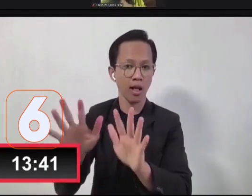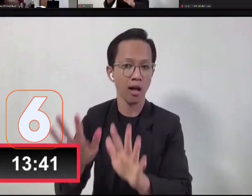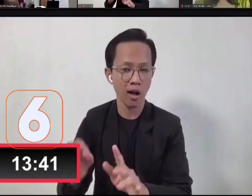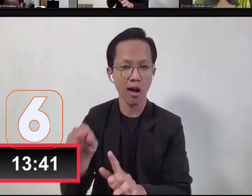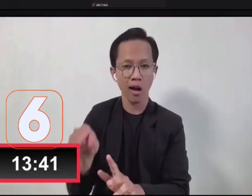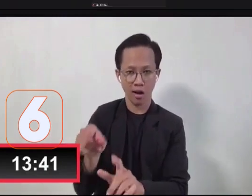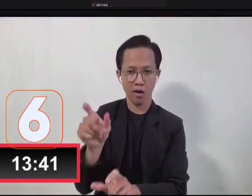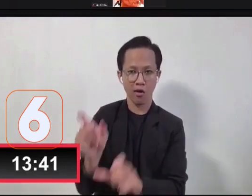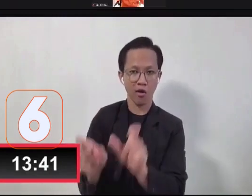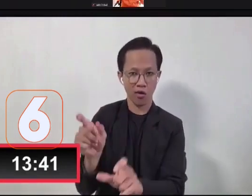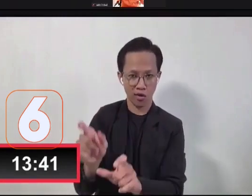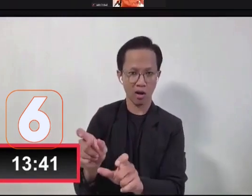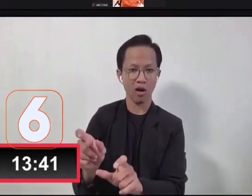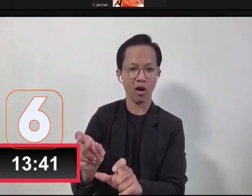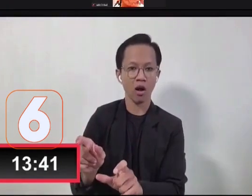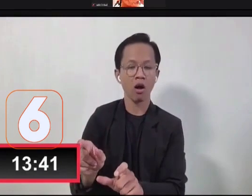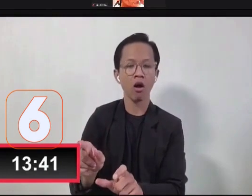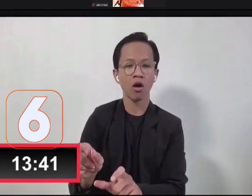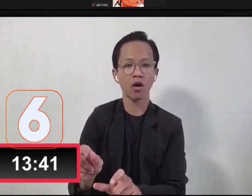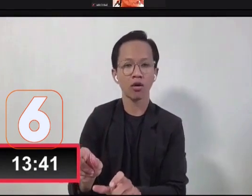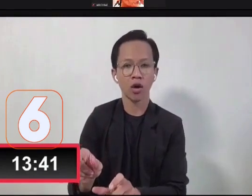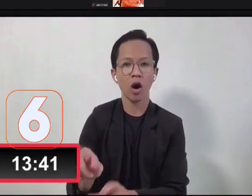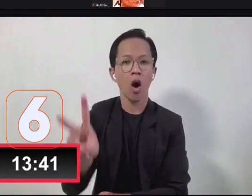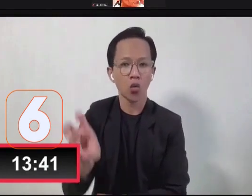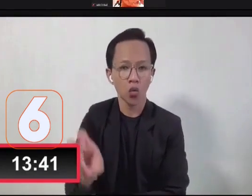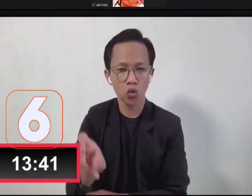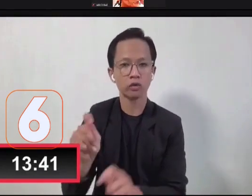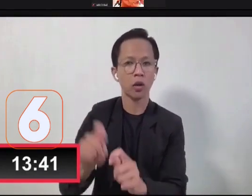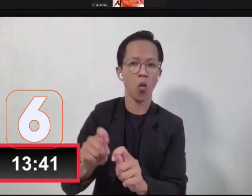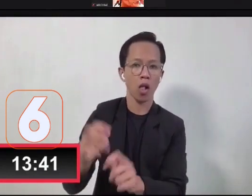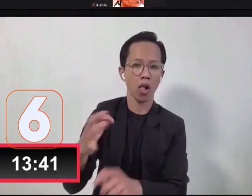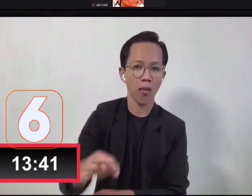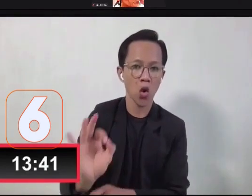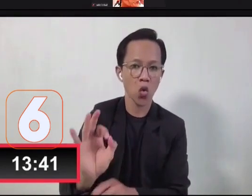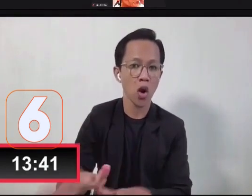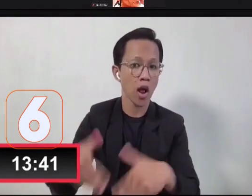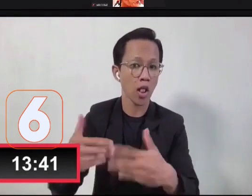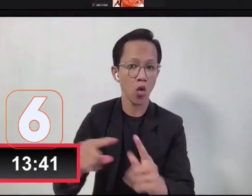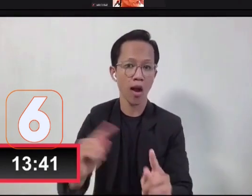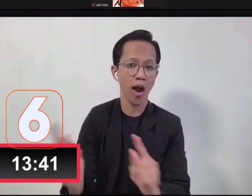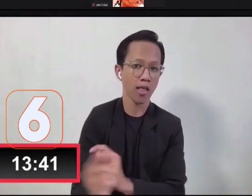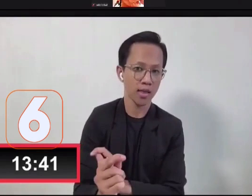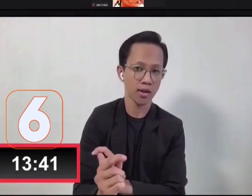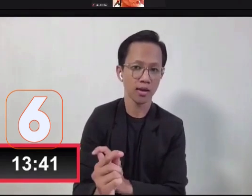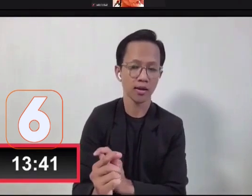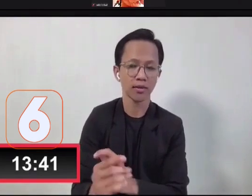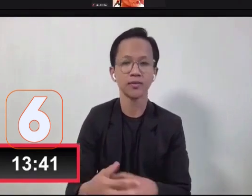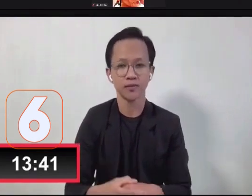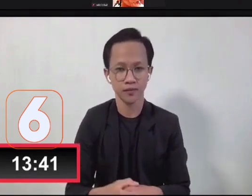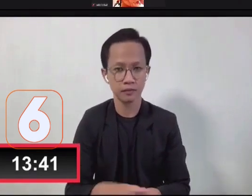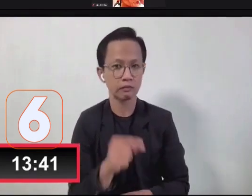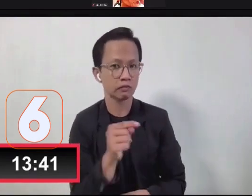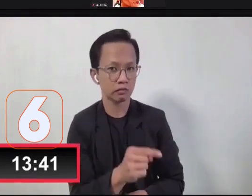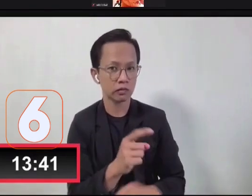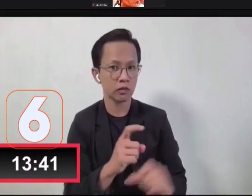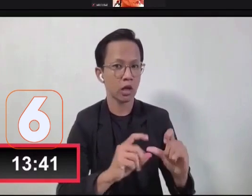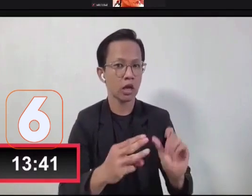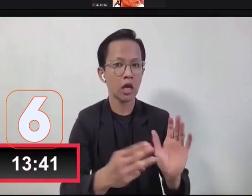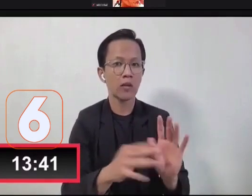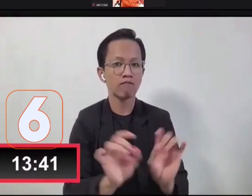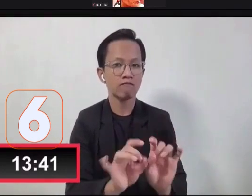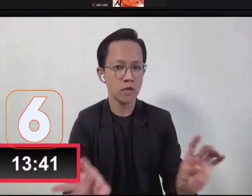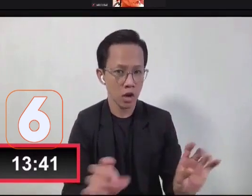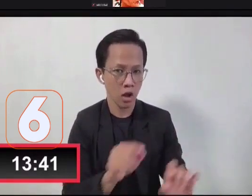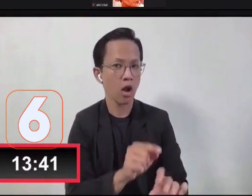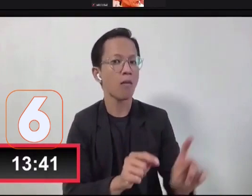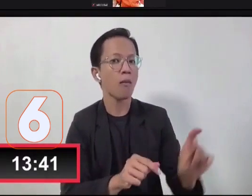untuk melaporkan dan memperbaruinya atau menggantinya berbeda hanya dengan SIM dalam penggunaan SIM